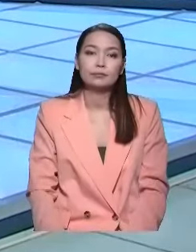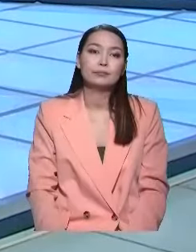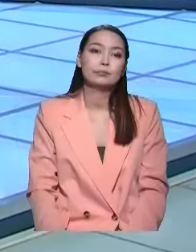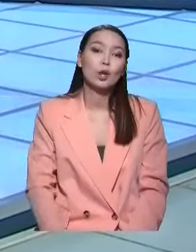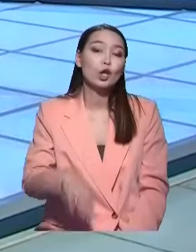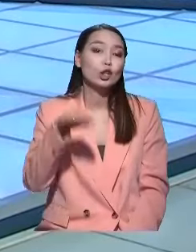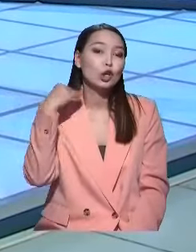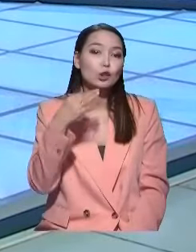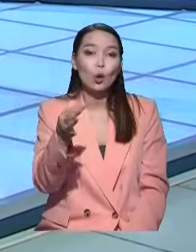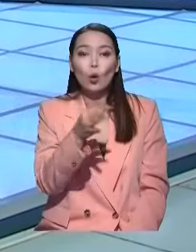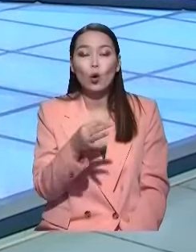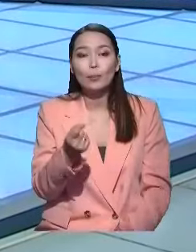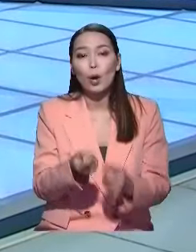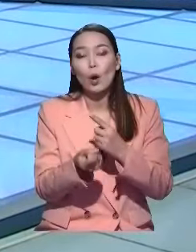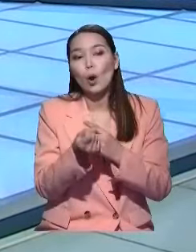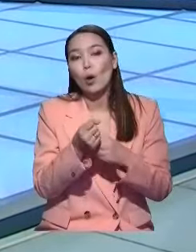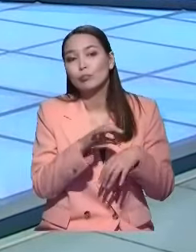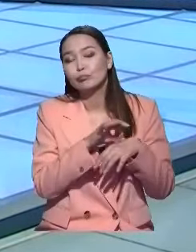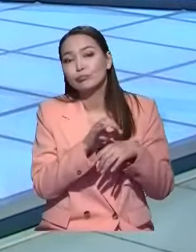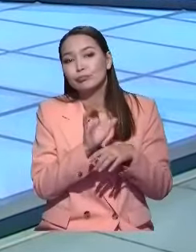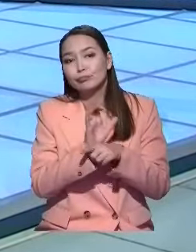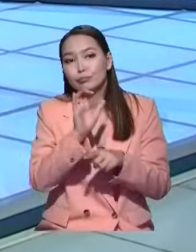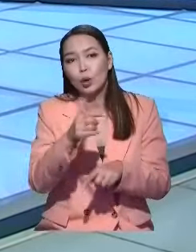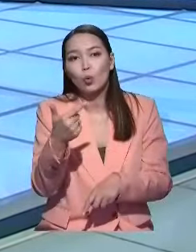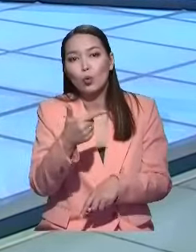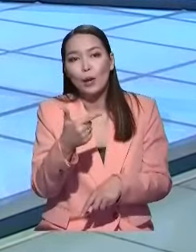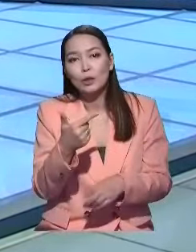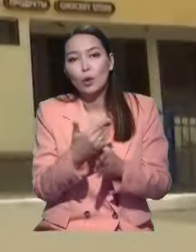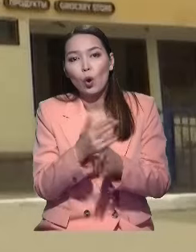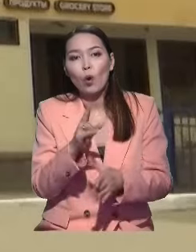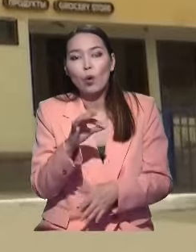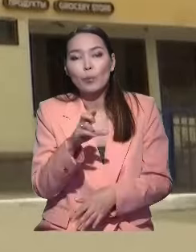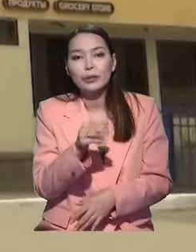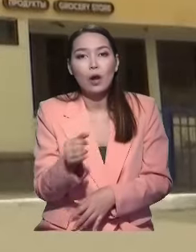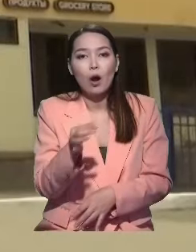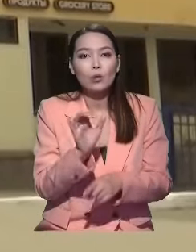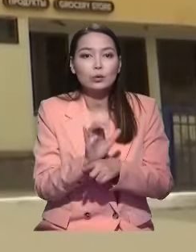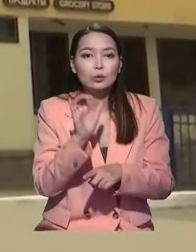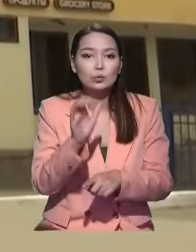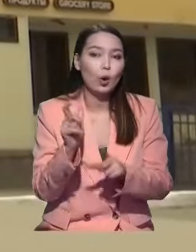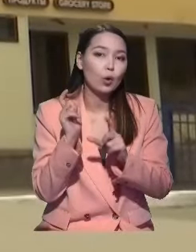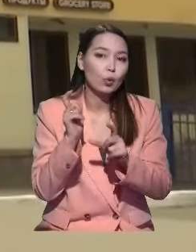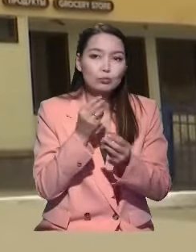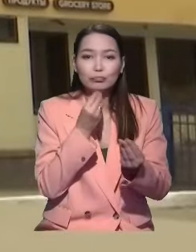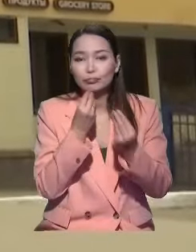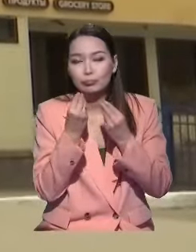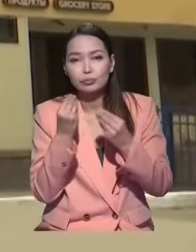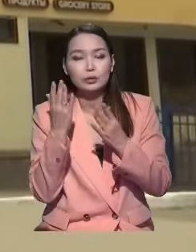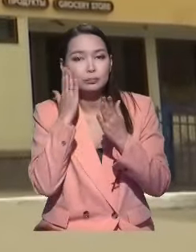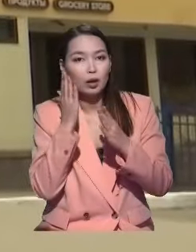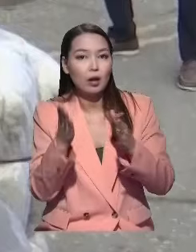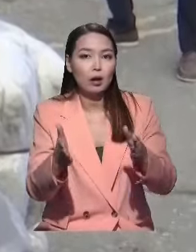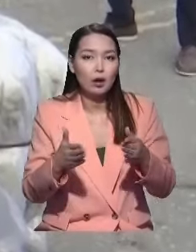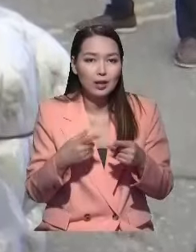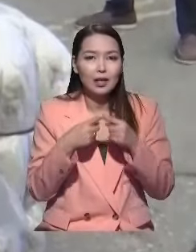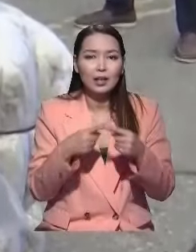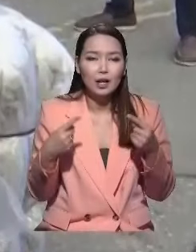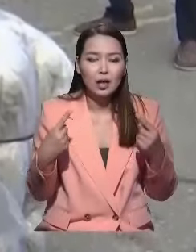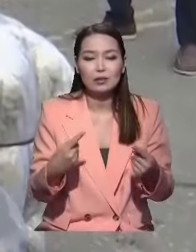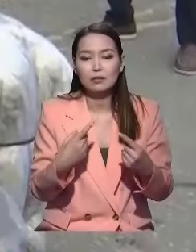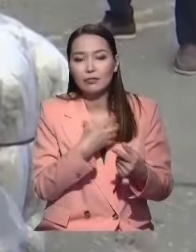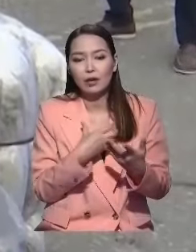Түркістан облысынан шыққан гуманитарлық көмек Қобда ауданына жетті. Көліктерде азық-түлік, төсек-орын, кереует секілді тұрмысқа бірінші